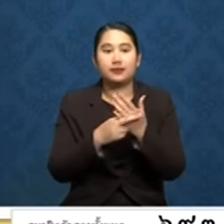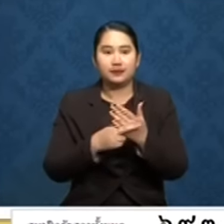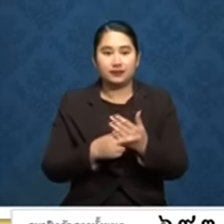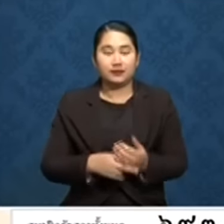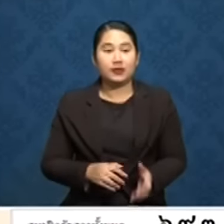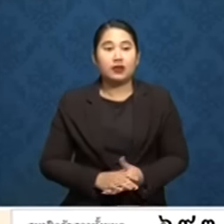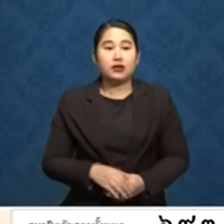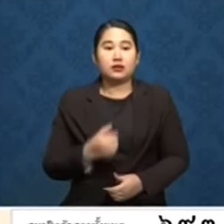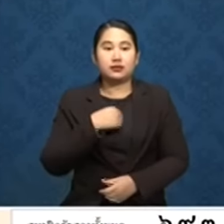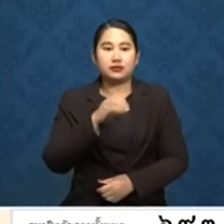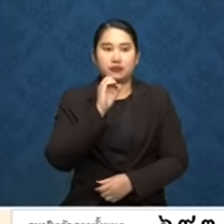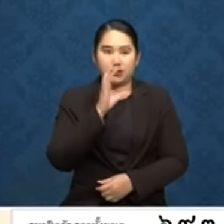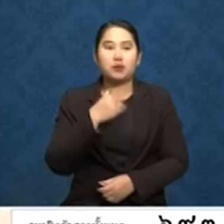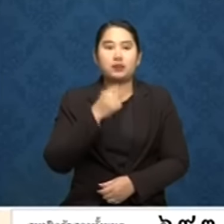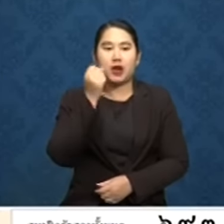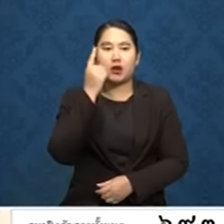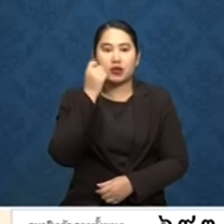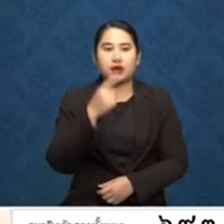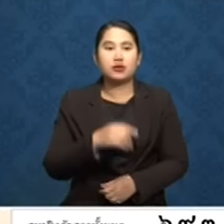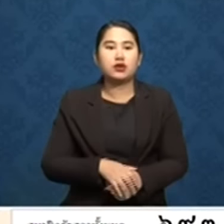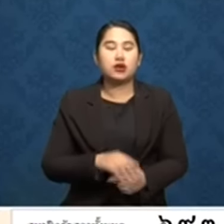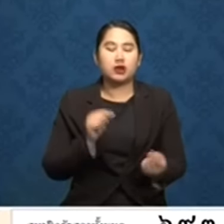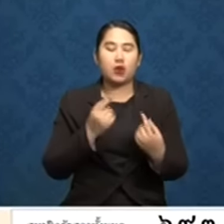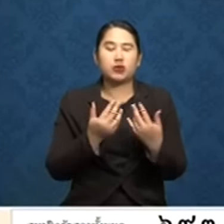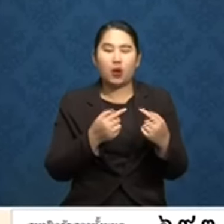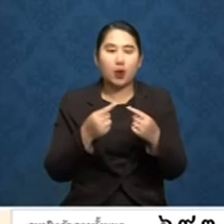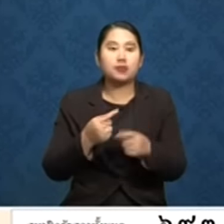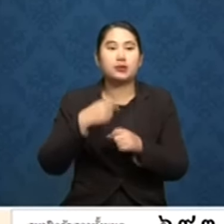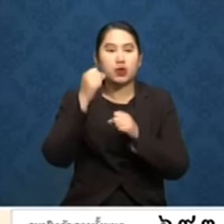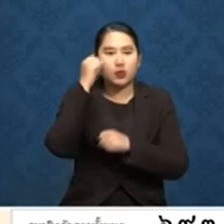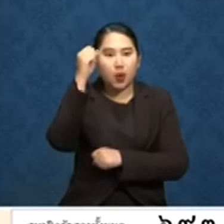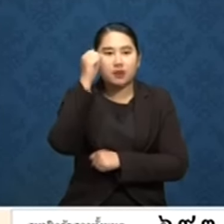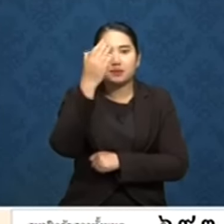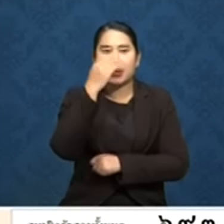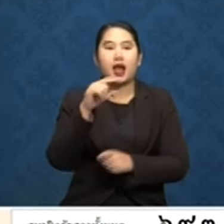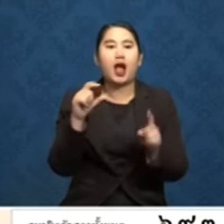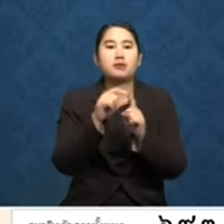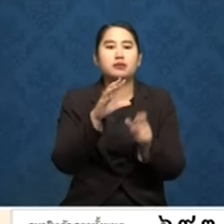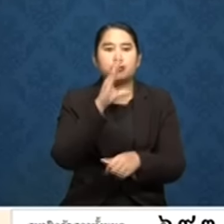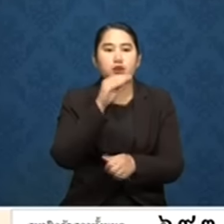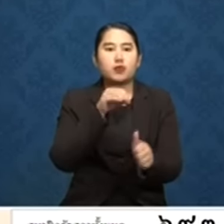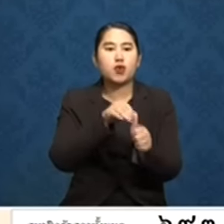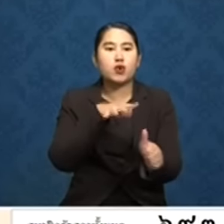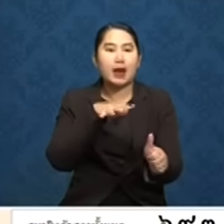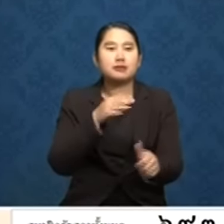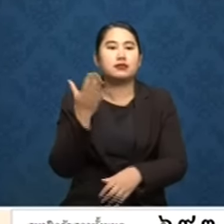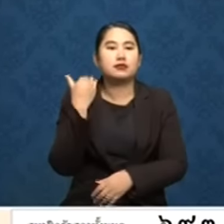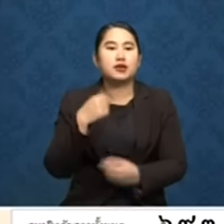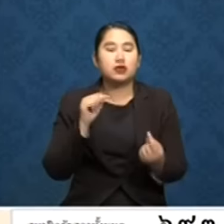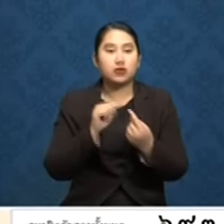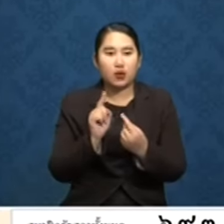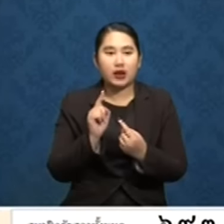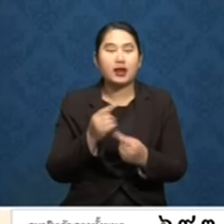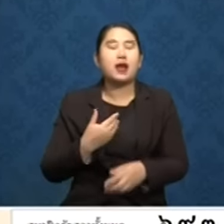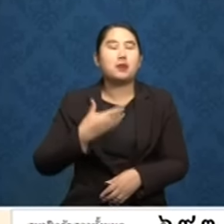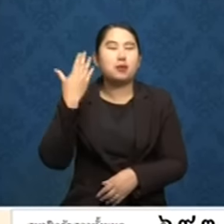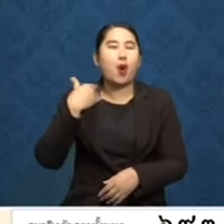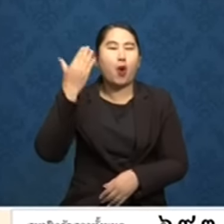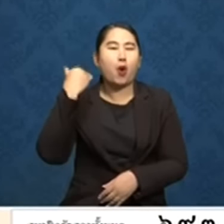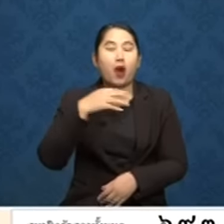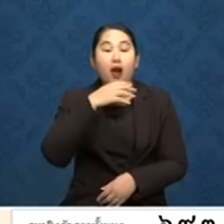ผมเข้าใจนะฮะเดี๋ยวจะนำไปถูกประท้วงอีกเพราะอดีตผู้นำที่พูดไปแล้วเป็นเรื่องของอดีตไปแล้วนะ